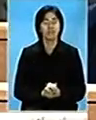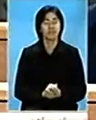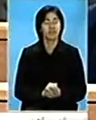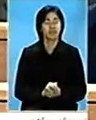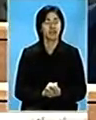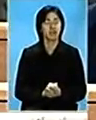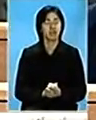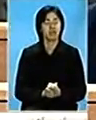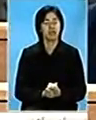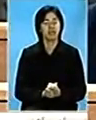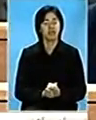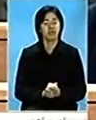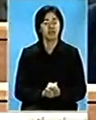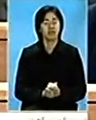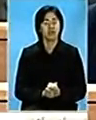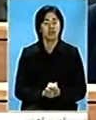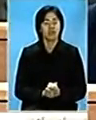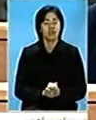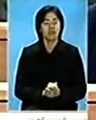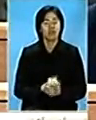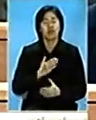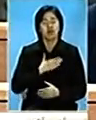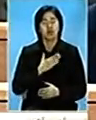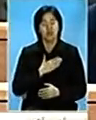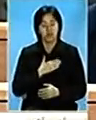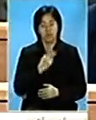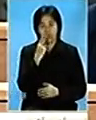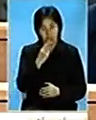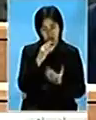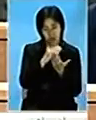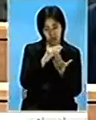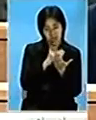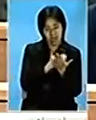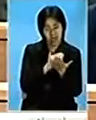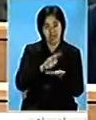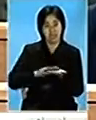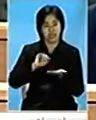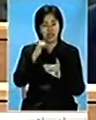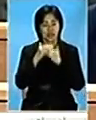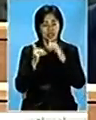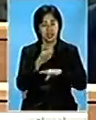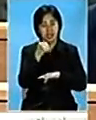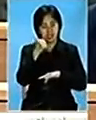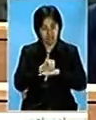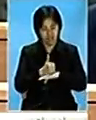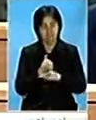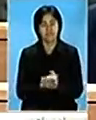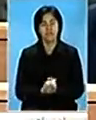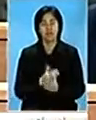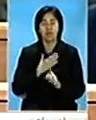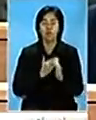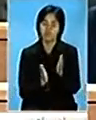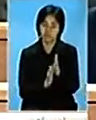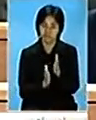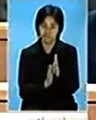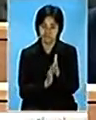หลักความเชื่อนี้ผมได้มาอ่านรายงานของสภาพัฒนาทางการเมือง ซึ่งผมต้องขอชื่นชม